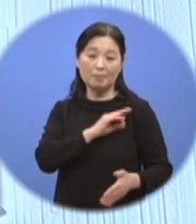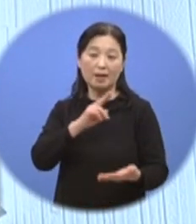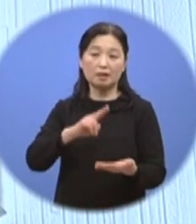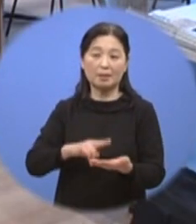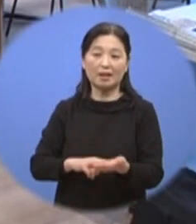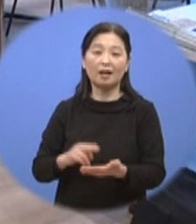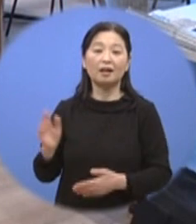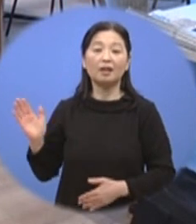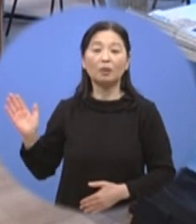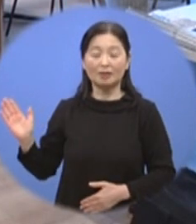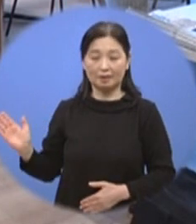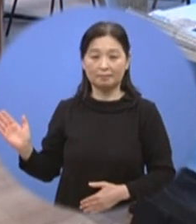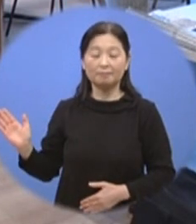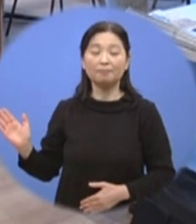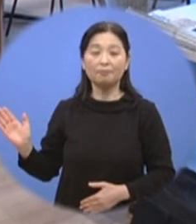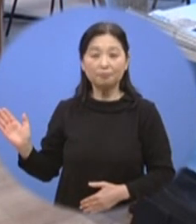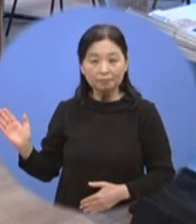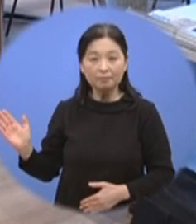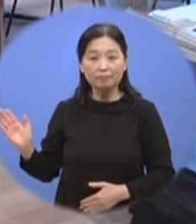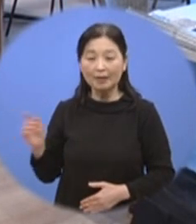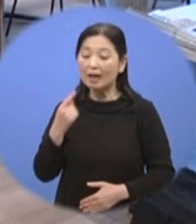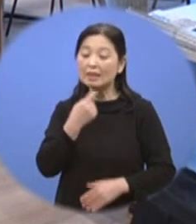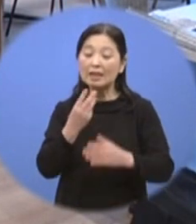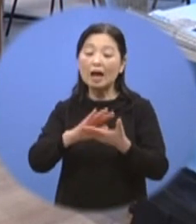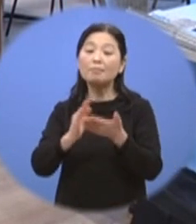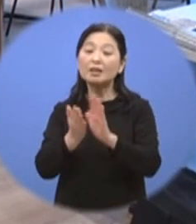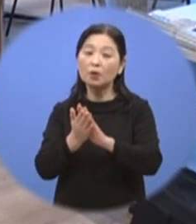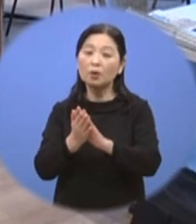市圏の顧客企業に提供しています。